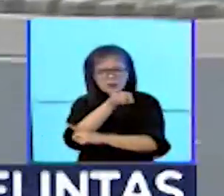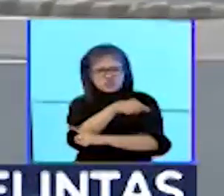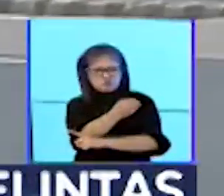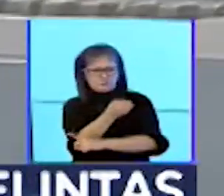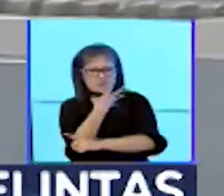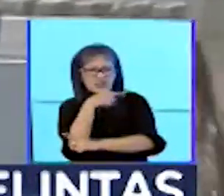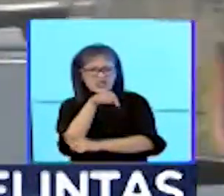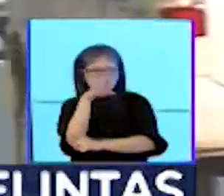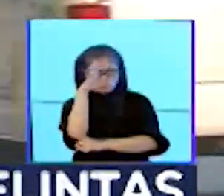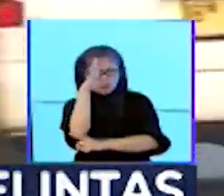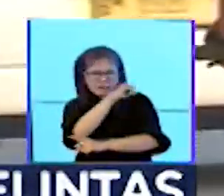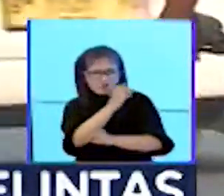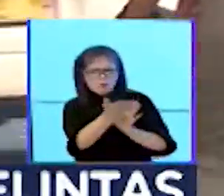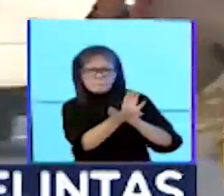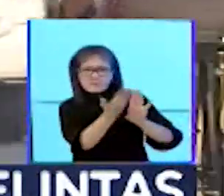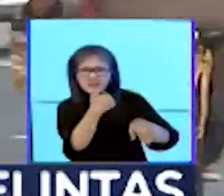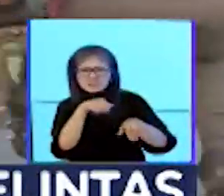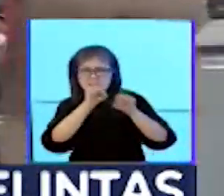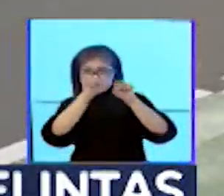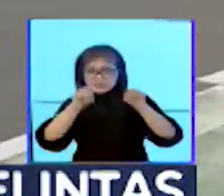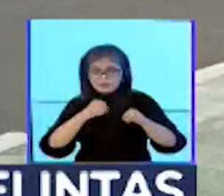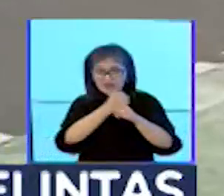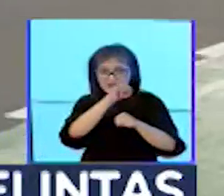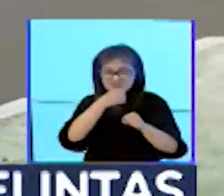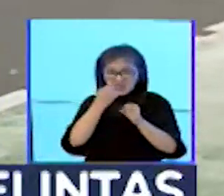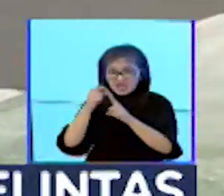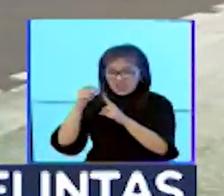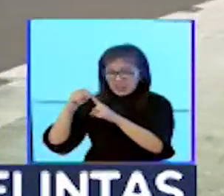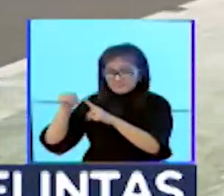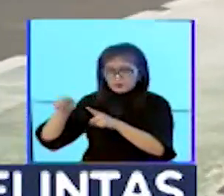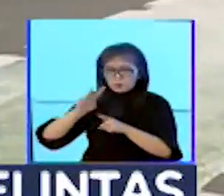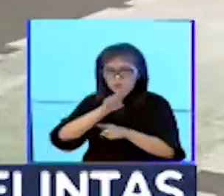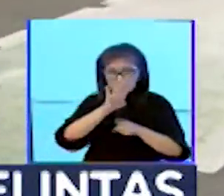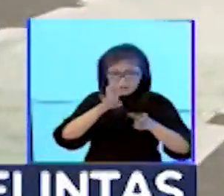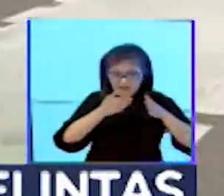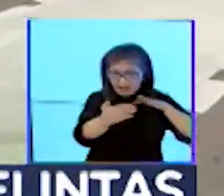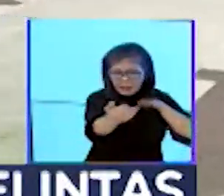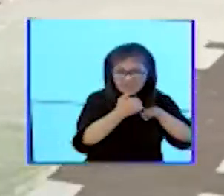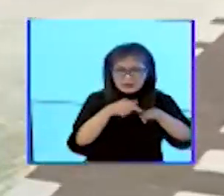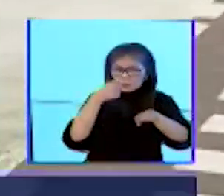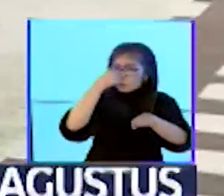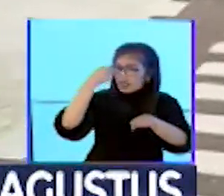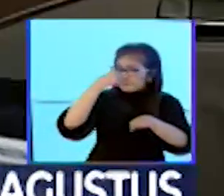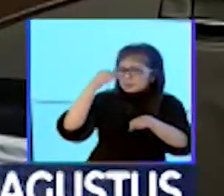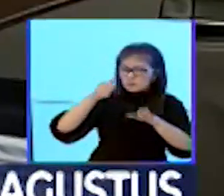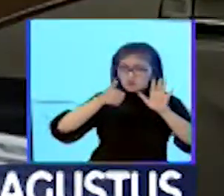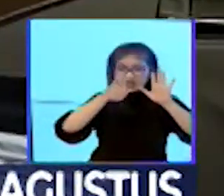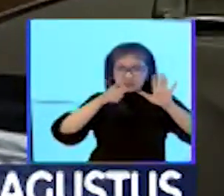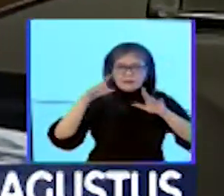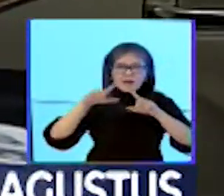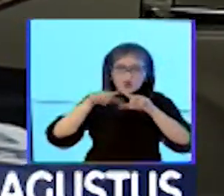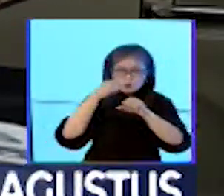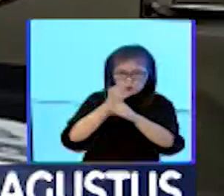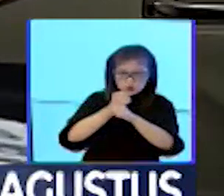pemberlakuan kembali aturan ganjil genap di 25 ruas jalan mulai Kamis 6agustus buku